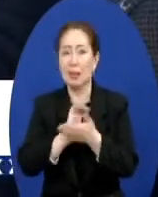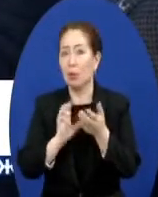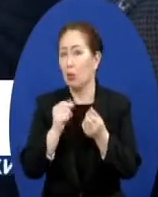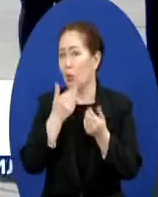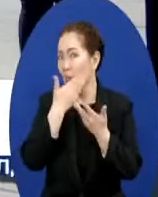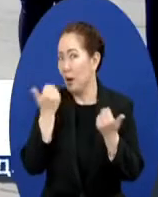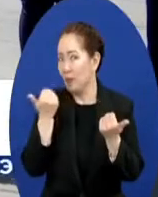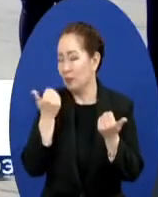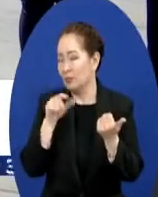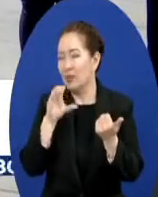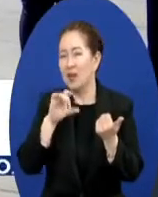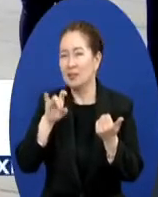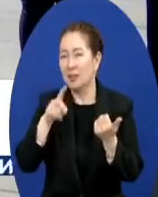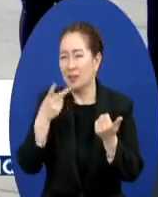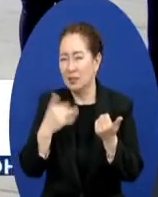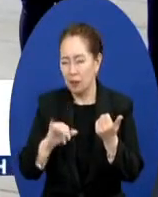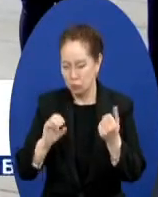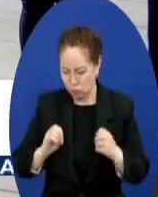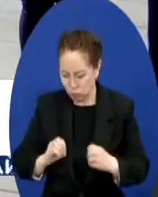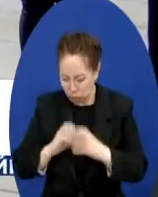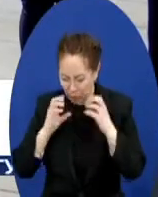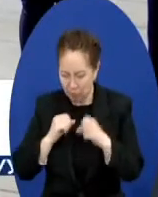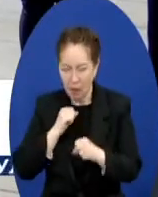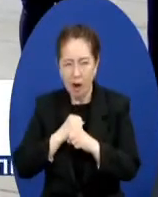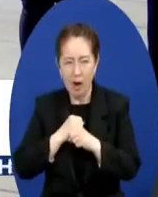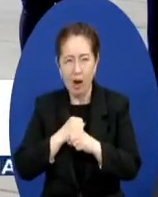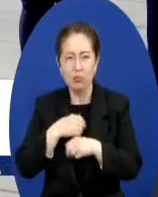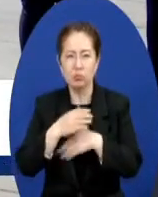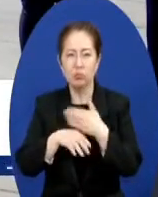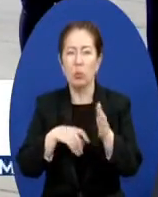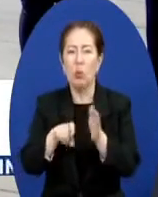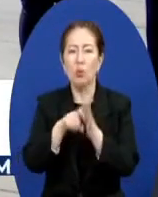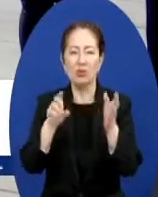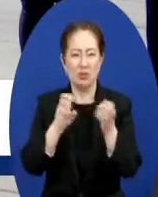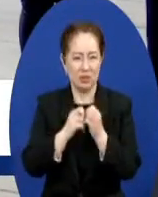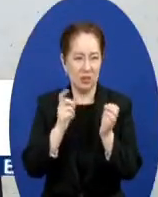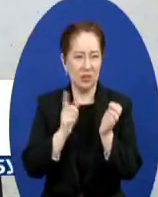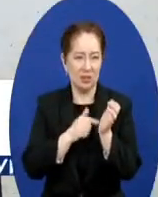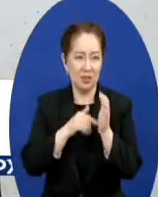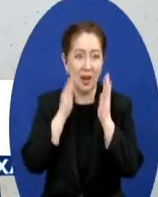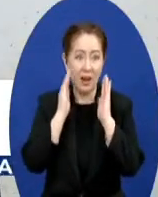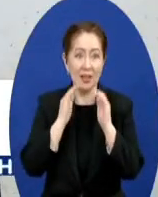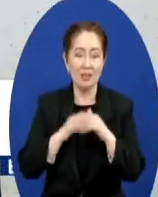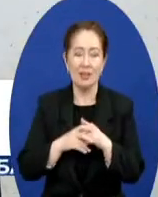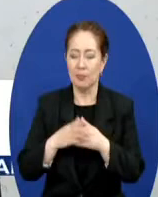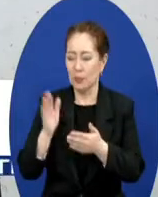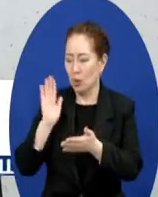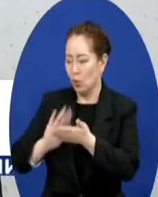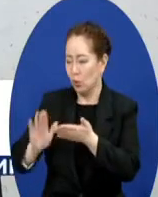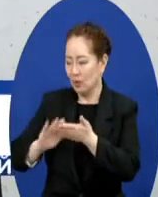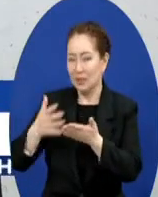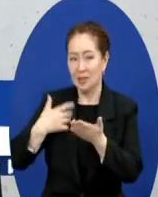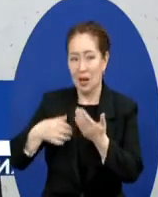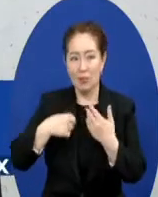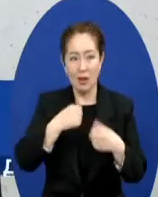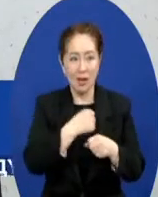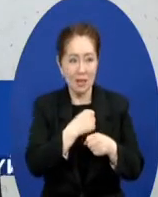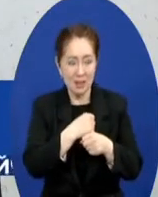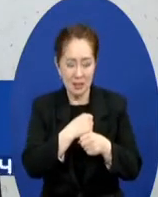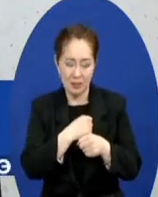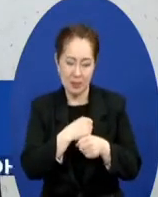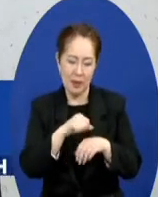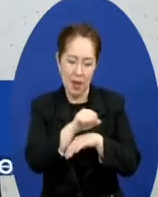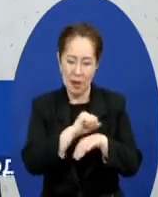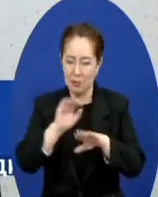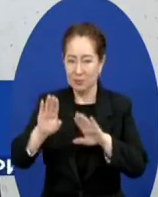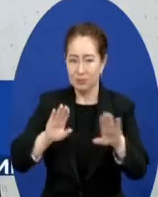эрсдэлтэйч бүтээн байгуулалтын гол гол ажлуудаа хугацаанд нь хийж гүйцэтгэх чиглэлд анхаарч байгааг ярьлаа. Хөдөлтэй ажиллагаа бол нэг